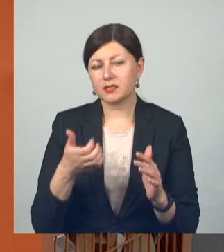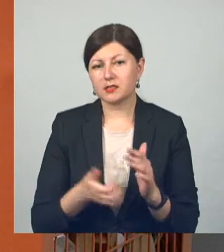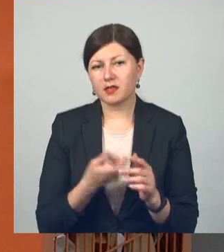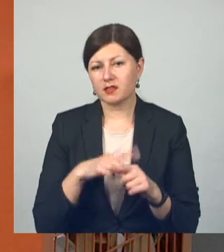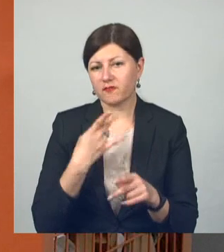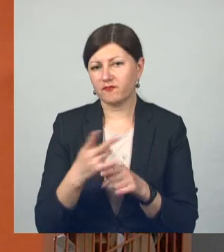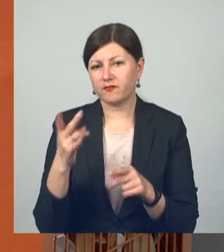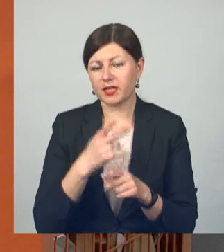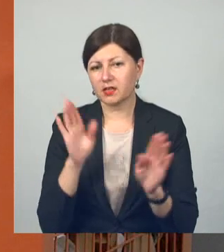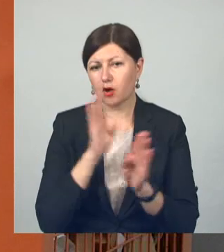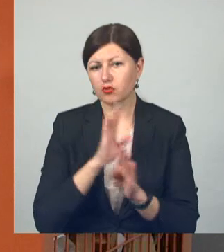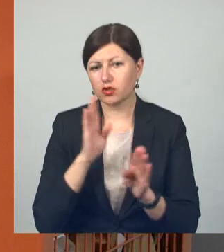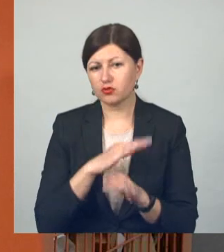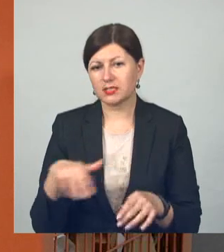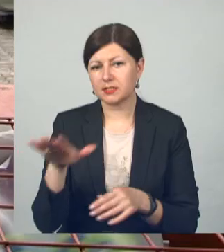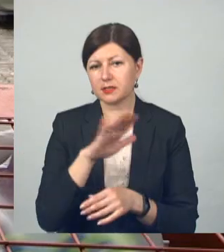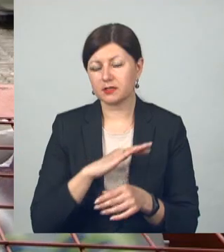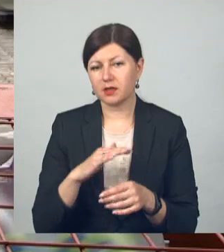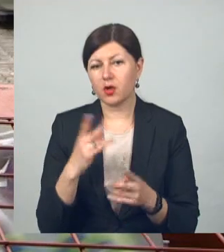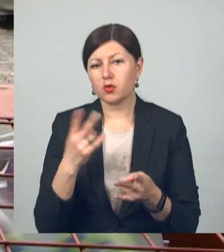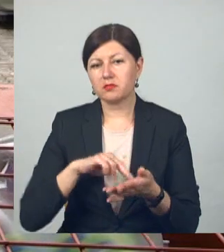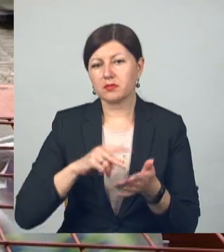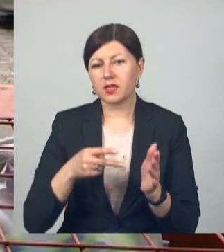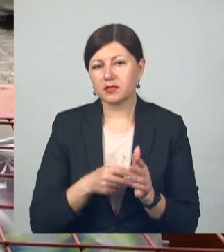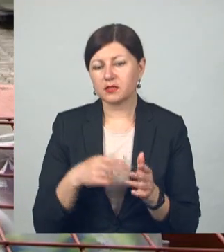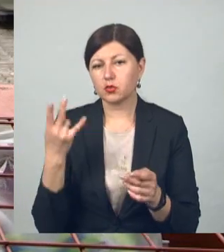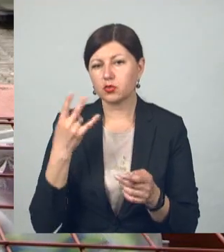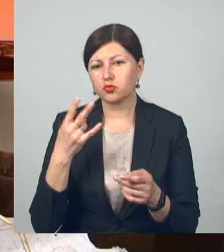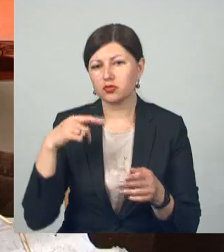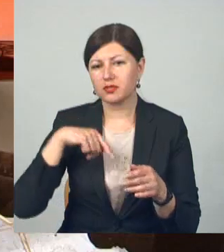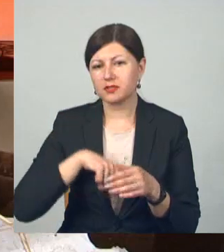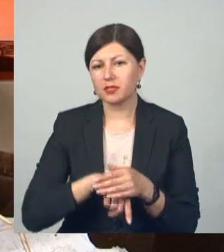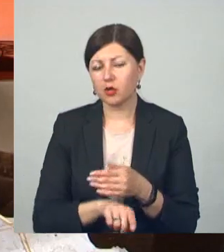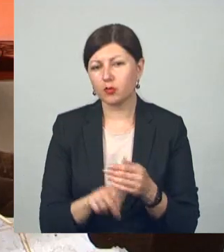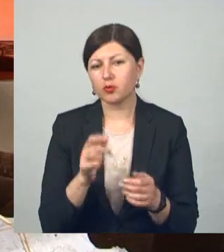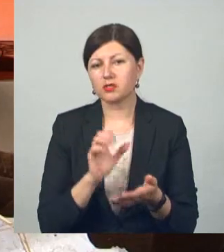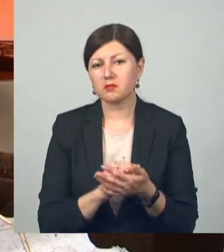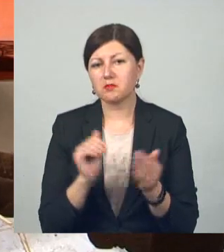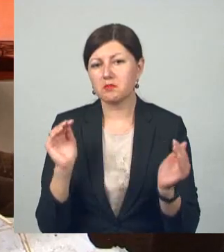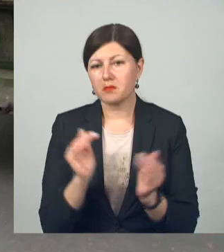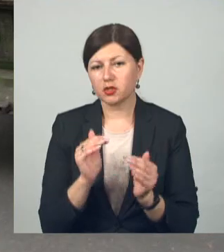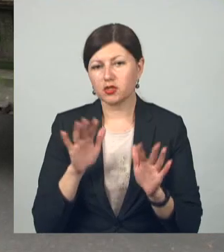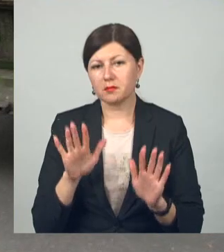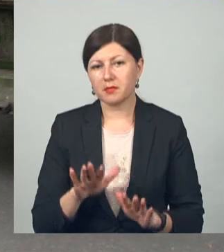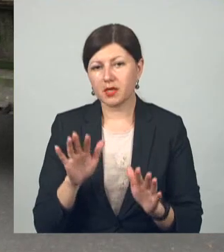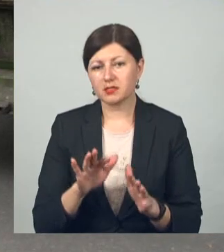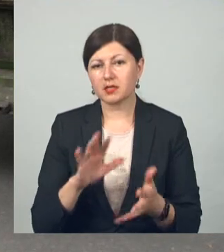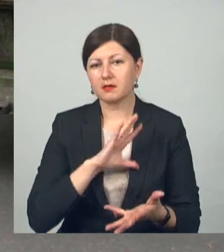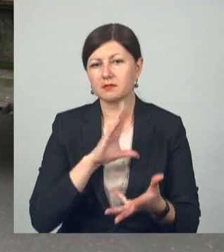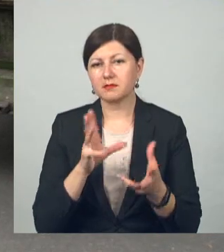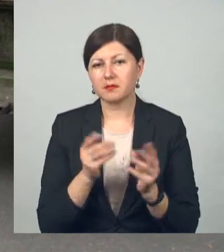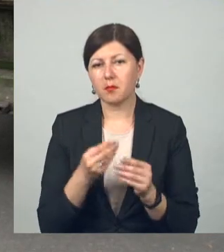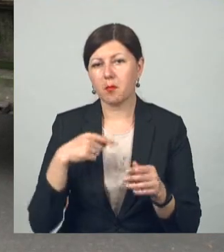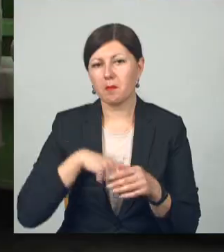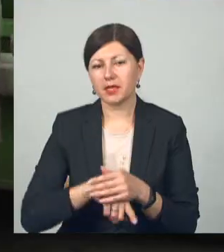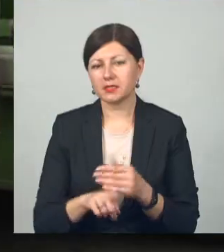вред окружающей среде. Планируют использовать заглубленные контейнерные площадки. Они занимают меньше места. Основной объем корпуса – под